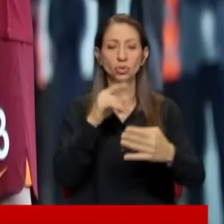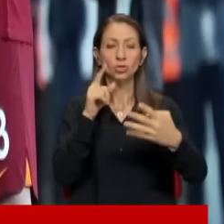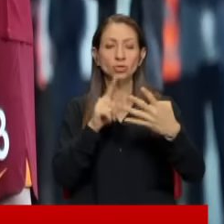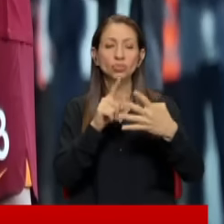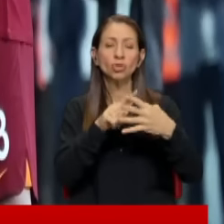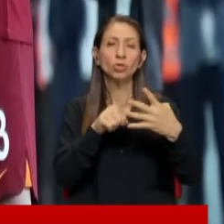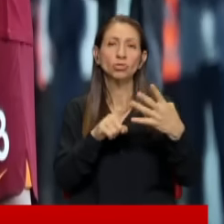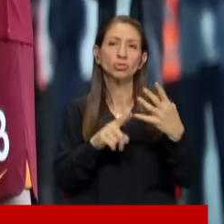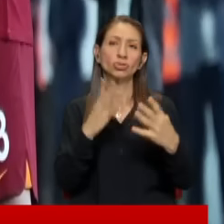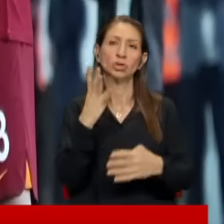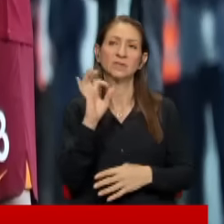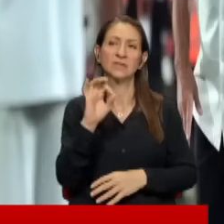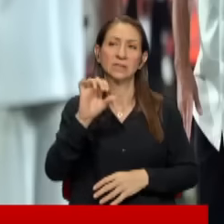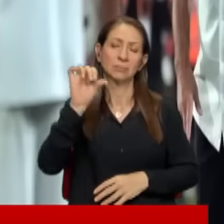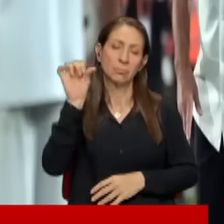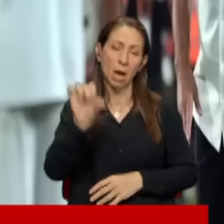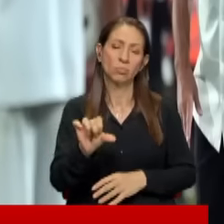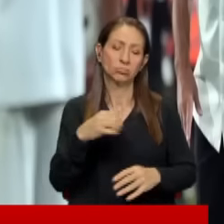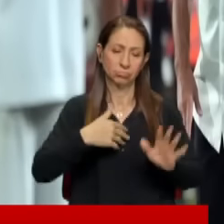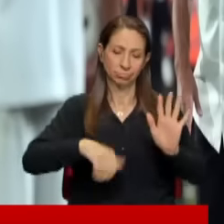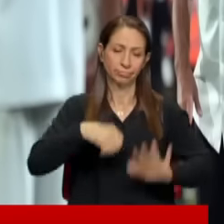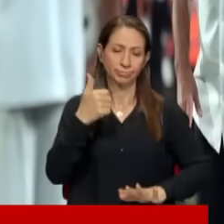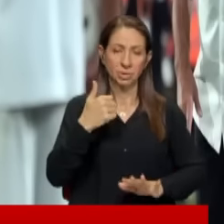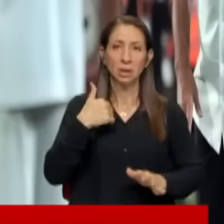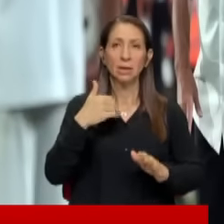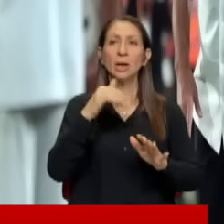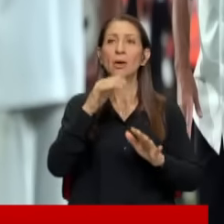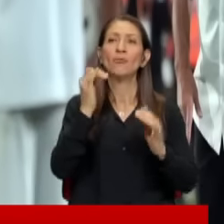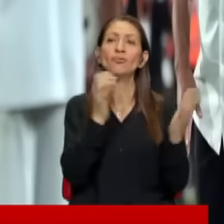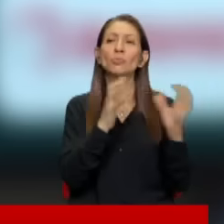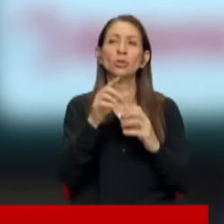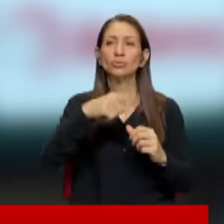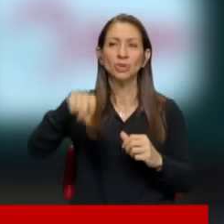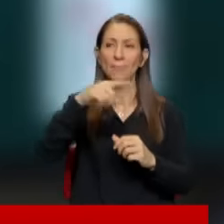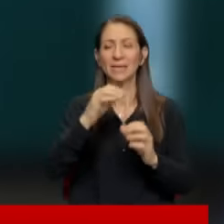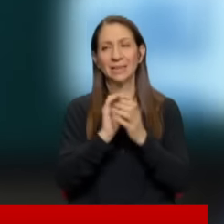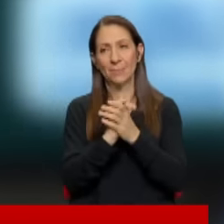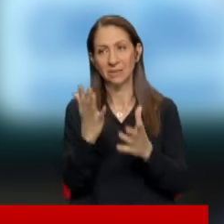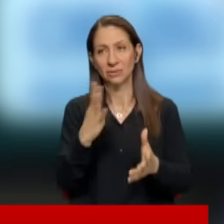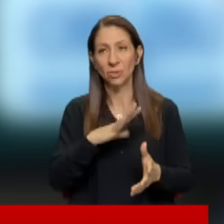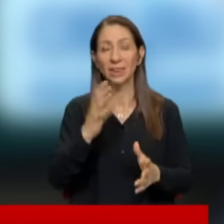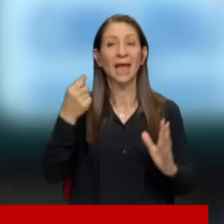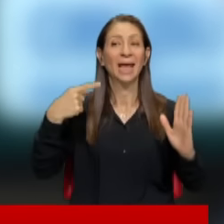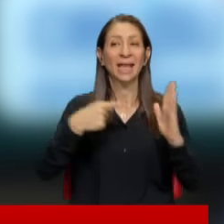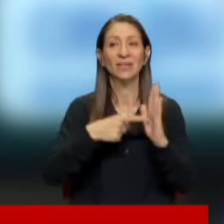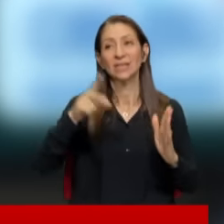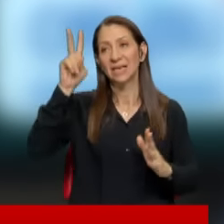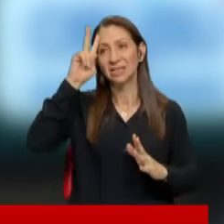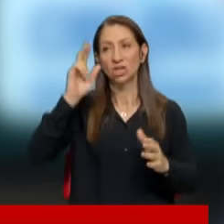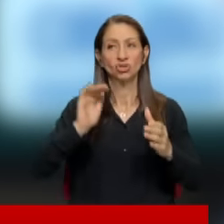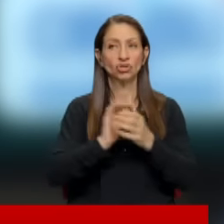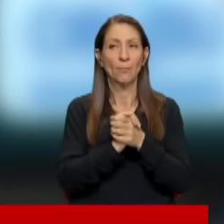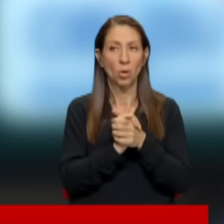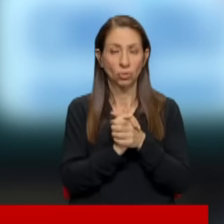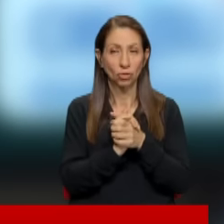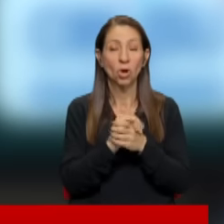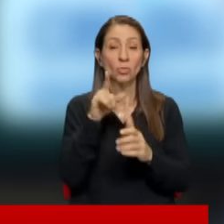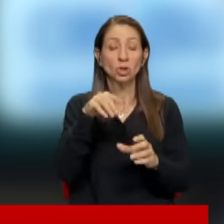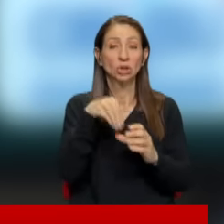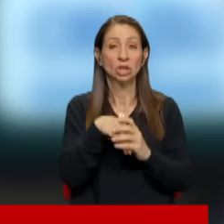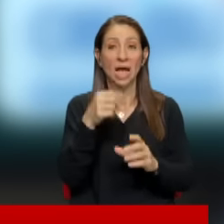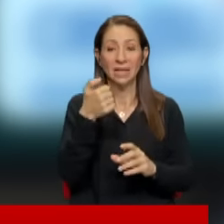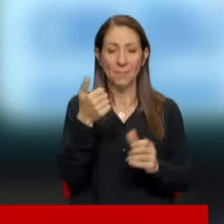gol. Önemli bir galibiyet kazandık. Burada oyuncularıma tebrik etmek istiyorum. Artık tek hedefimiz Galatasaray'ı şampiyon yapmak. Bunun için